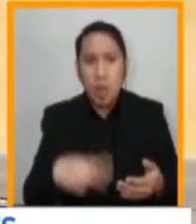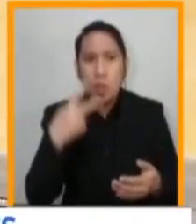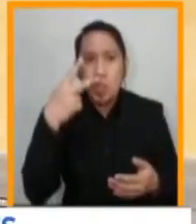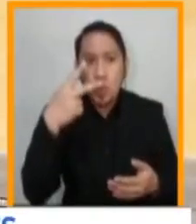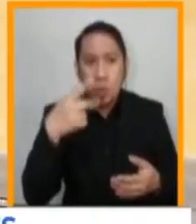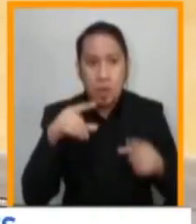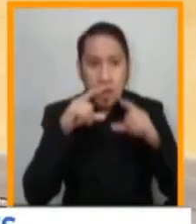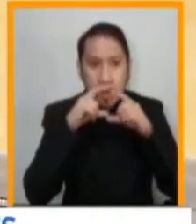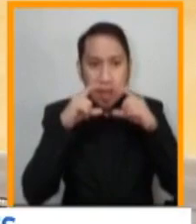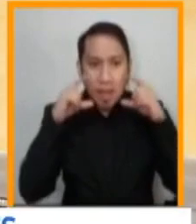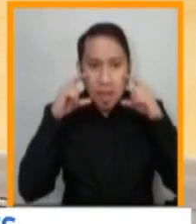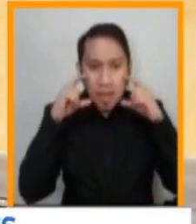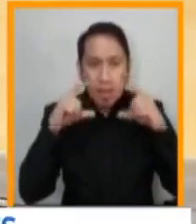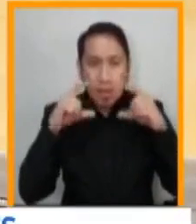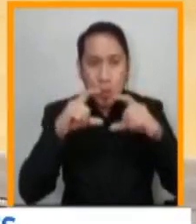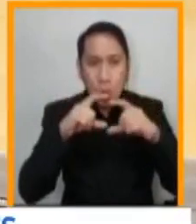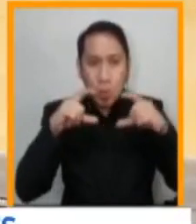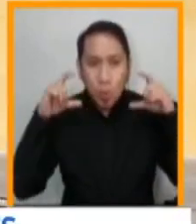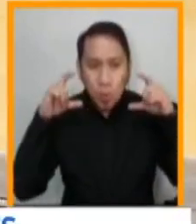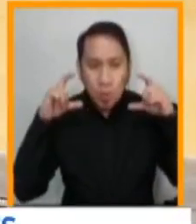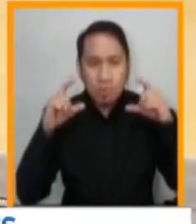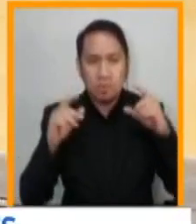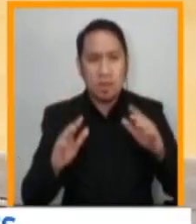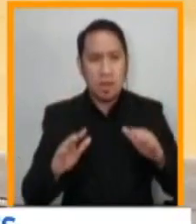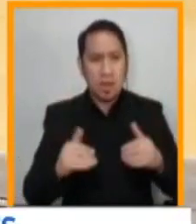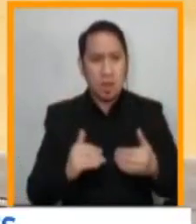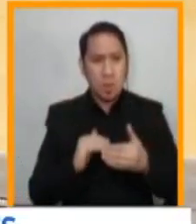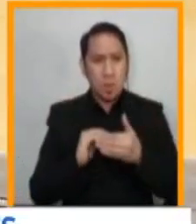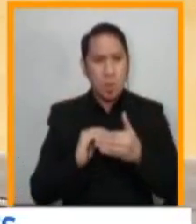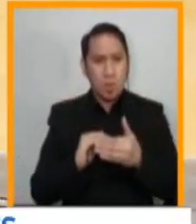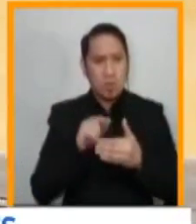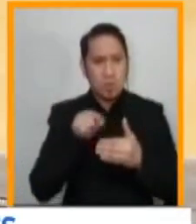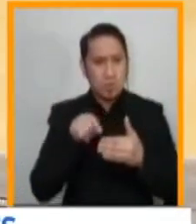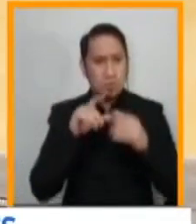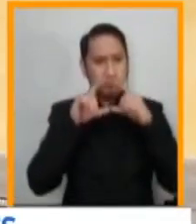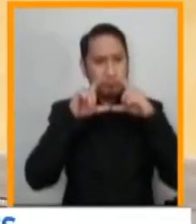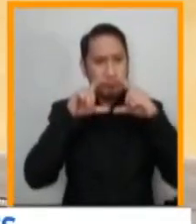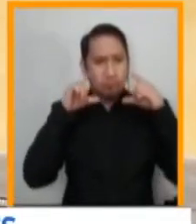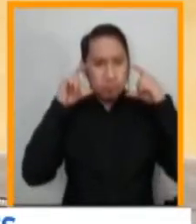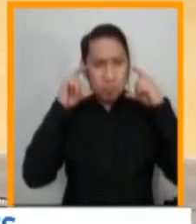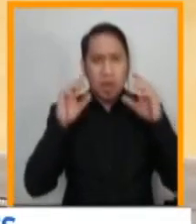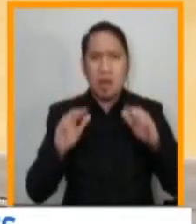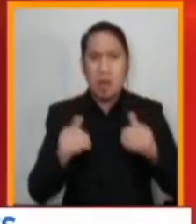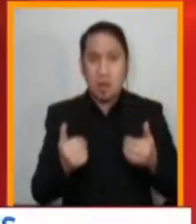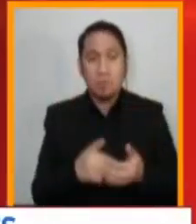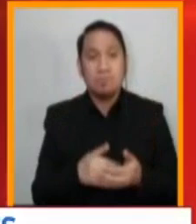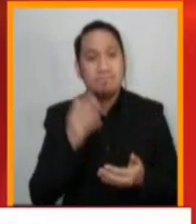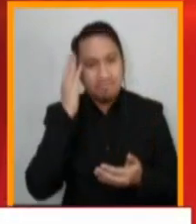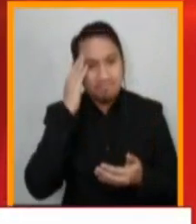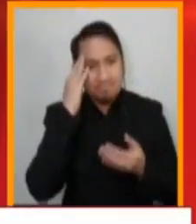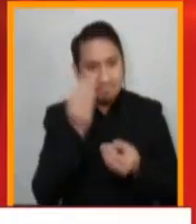Paano nga ba napipigilan ng mga mask ang hawaan? Alamin sa UB Explainer.